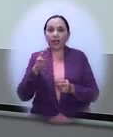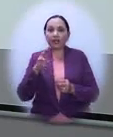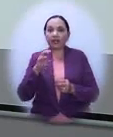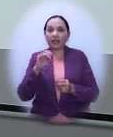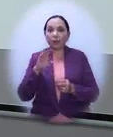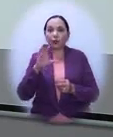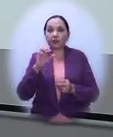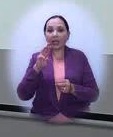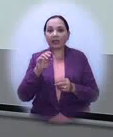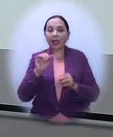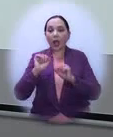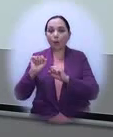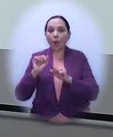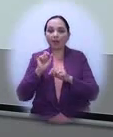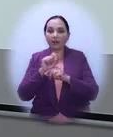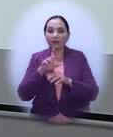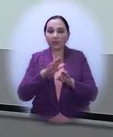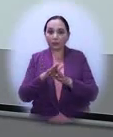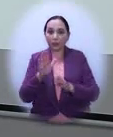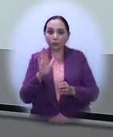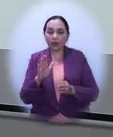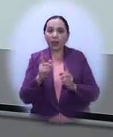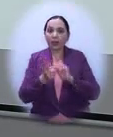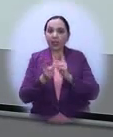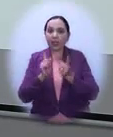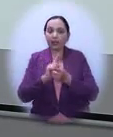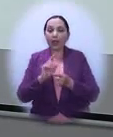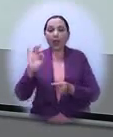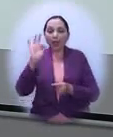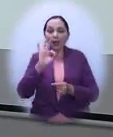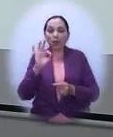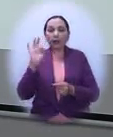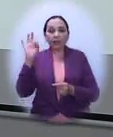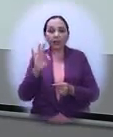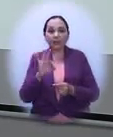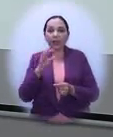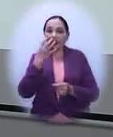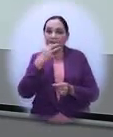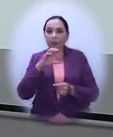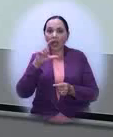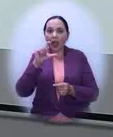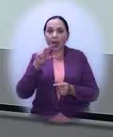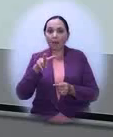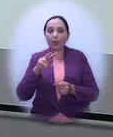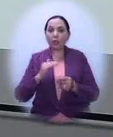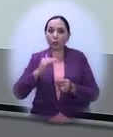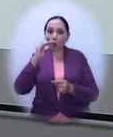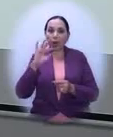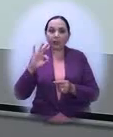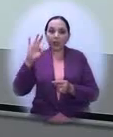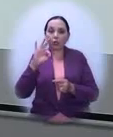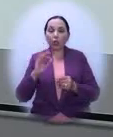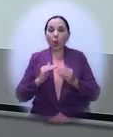termostat himoya vazifasini bajaradi. Ya'ni harorat keskin qizdirish elementida yuqori